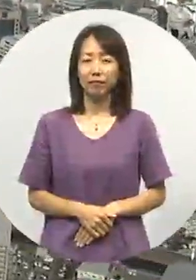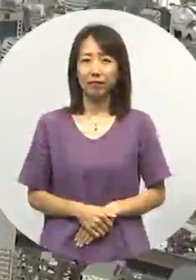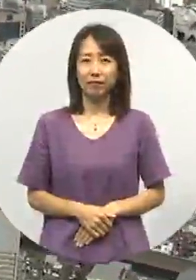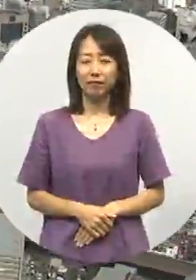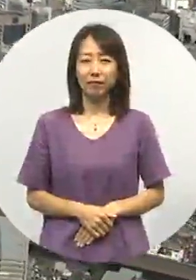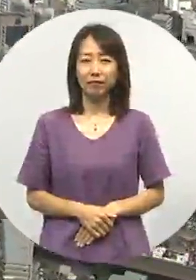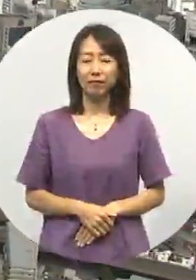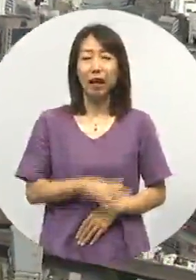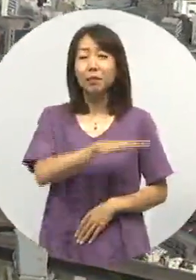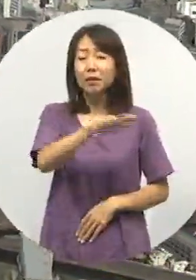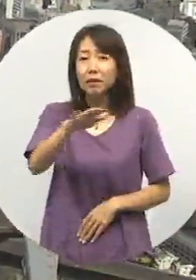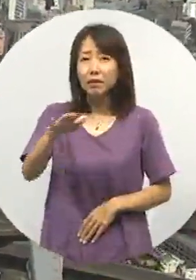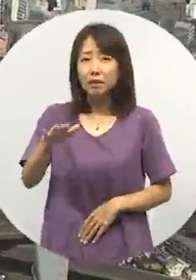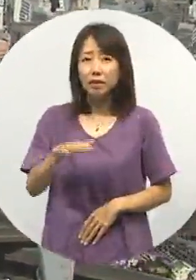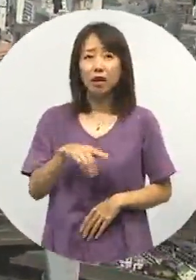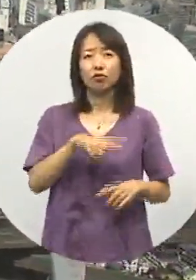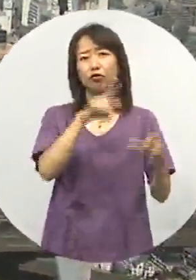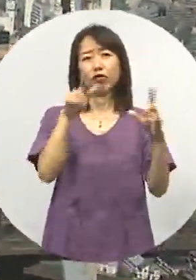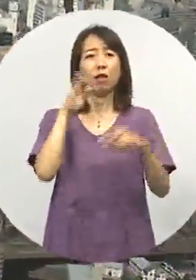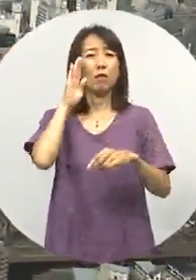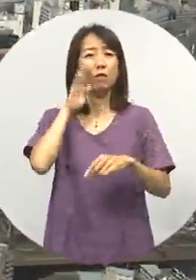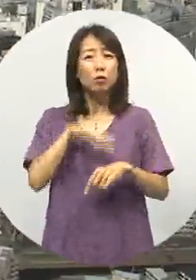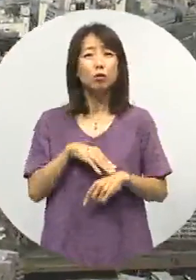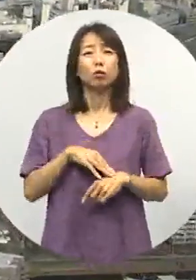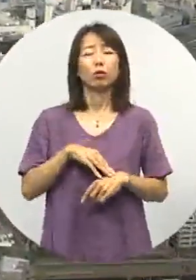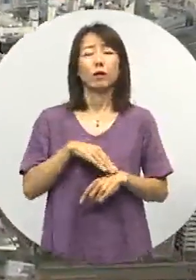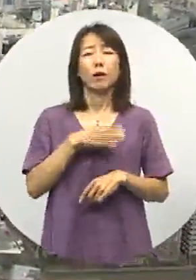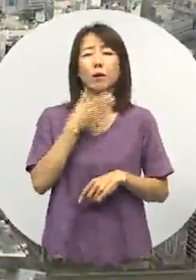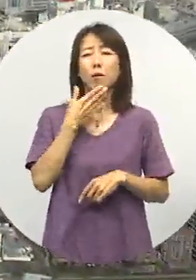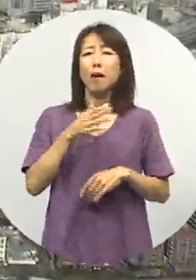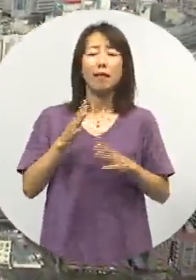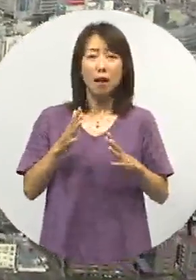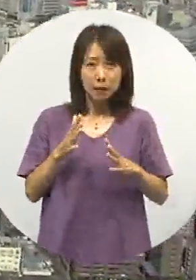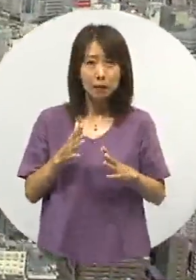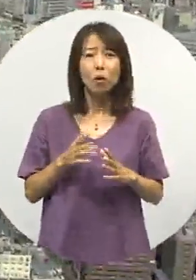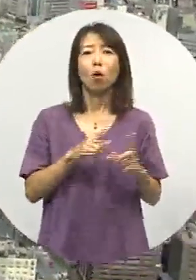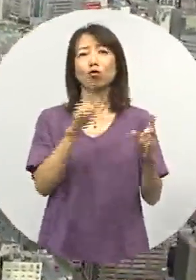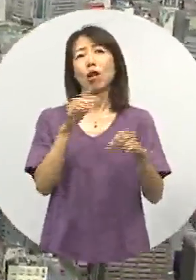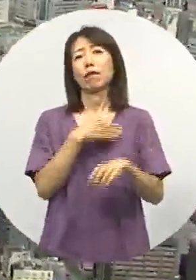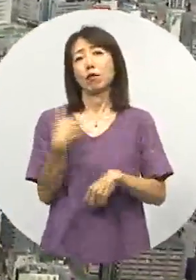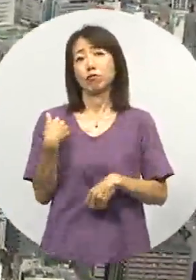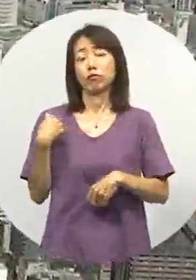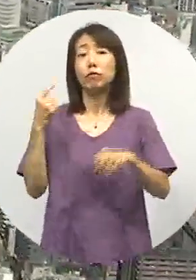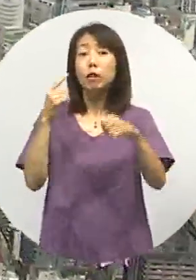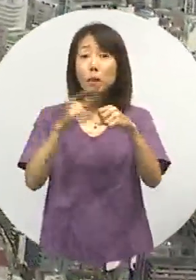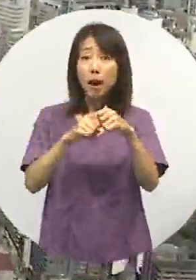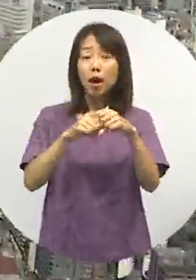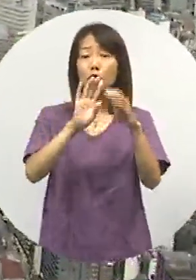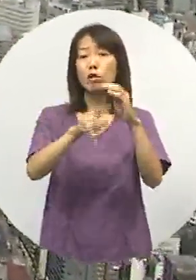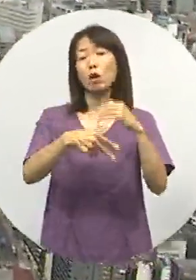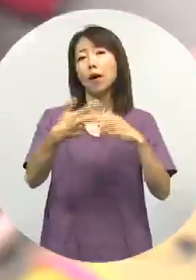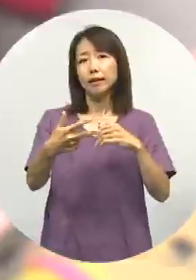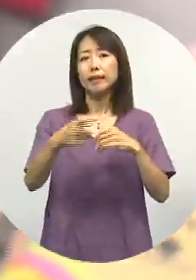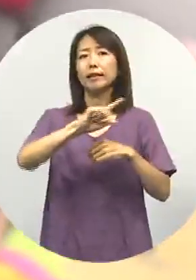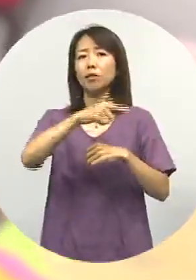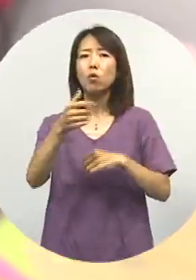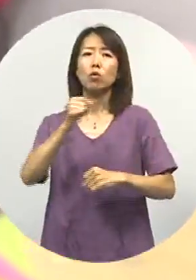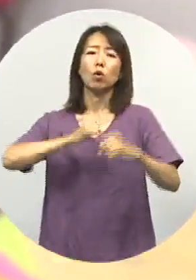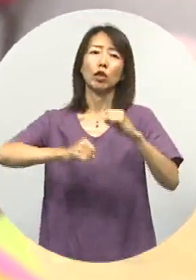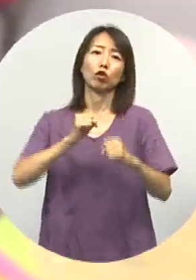誰もが快適に豊かに暮らすために、藤沢市では様々な取り組みを行っています